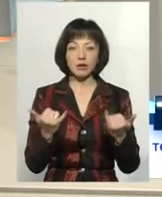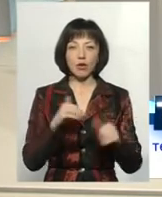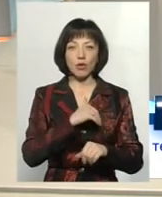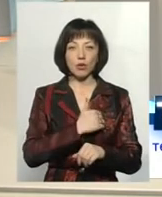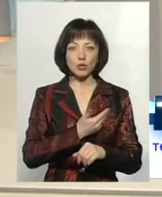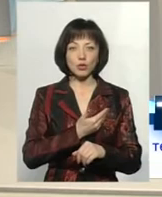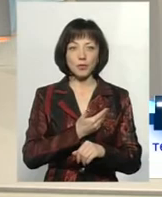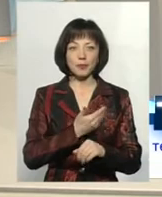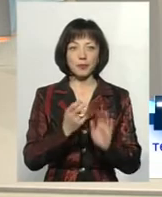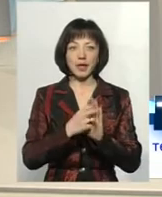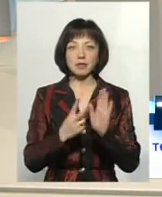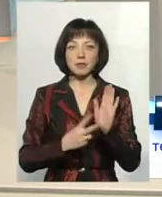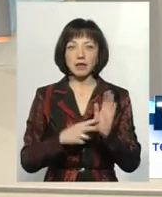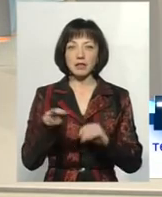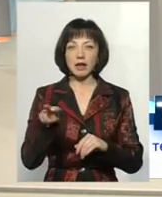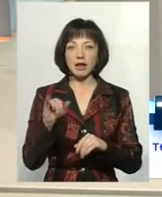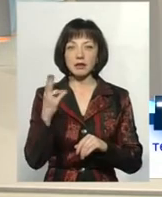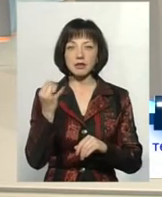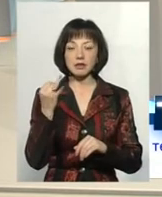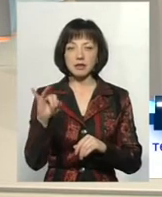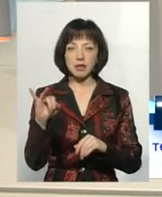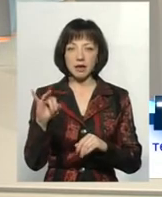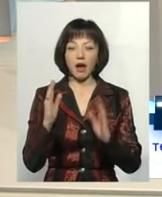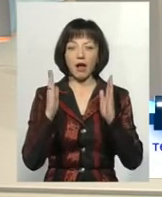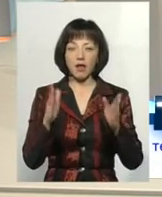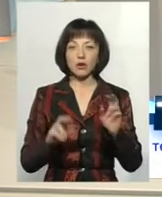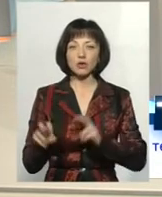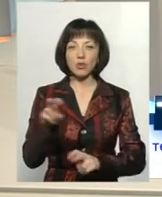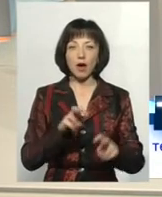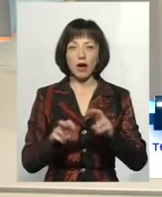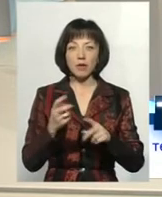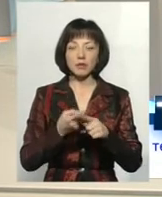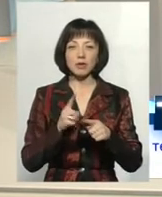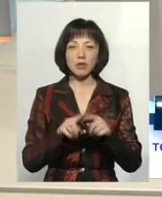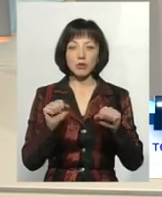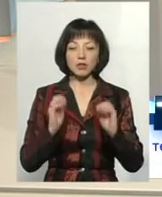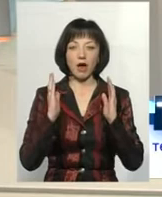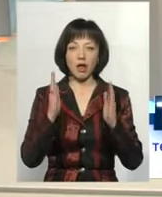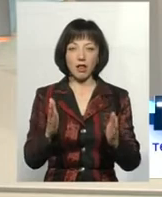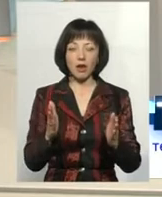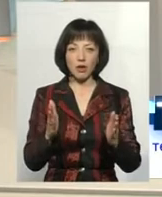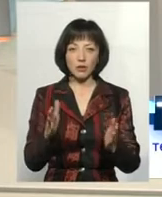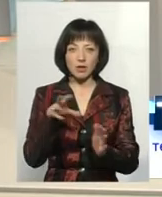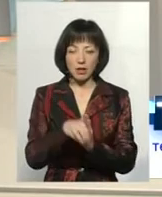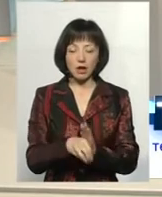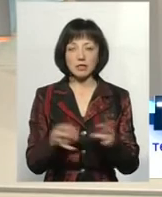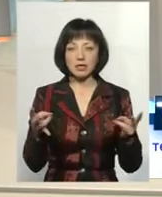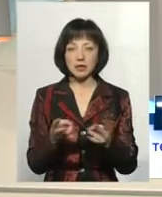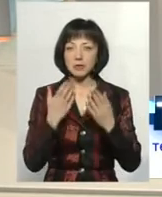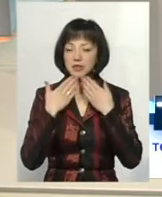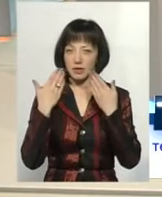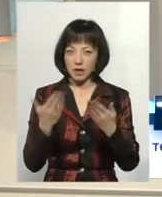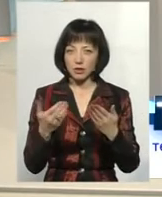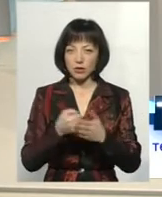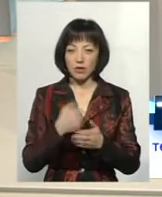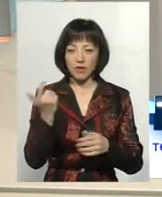хочуть 17-й ліцей алею Виписника. Ми наразі шукаємо таку ділянку, де можна буде цю алею закласти. Але тоді треба звертатись і